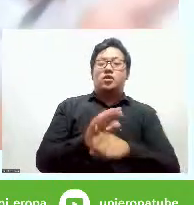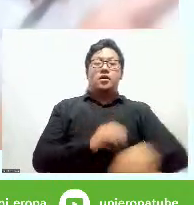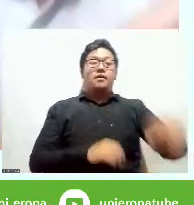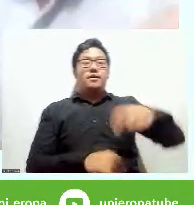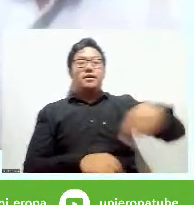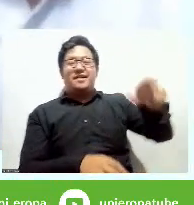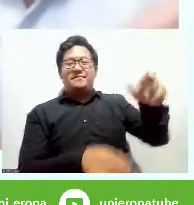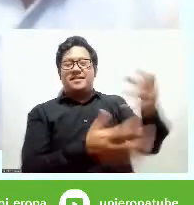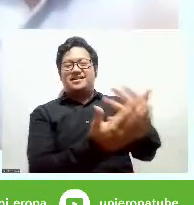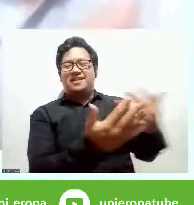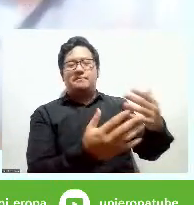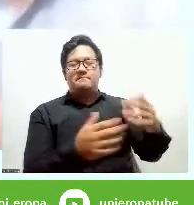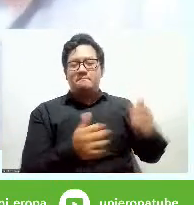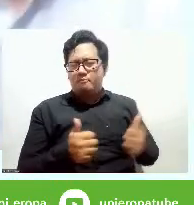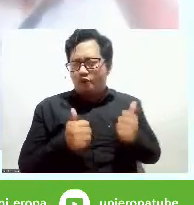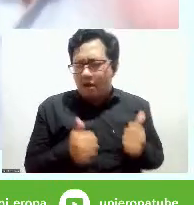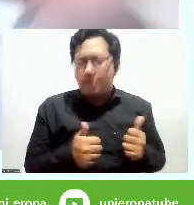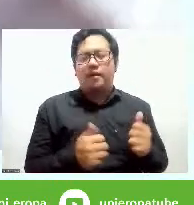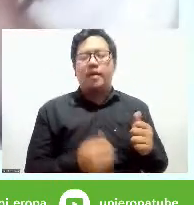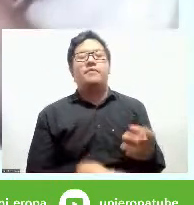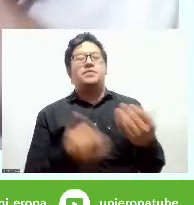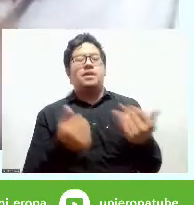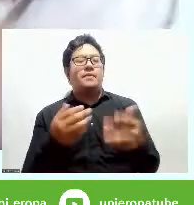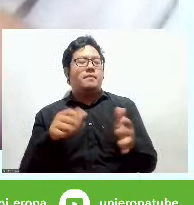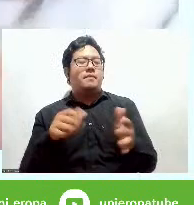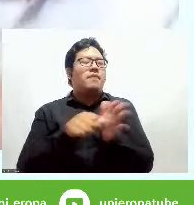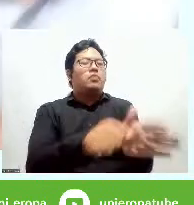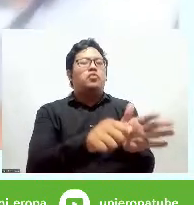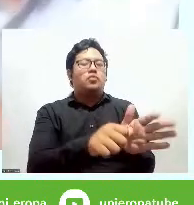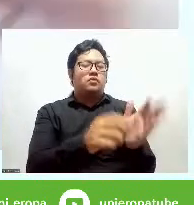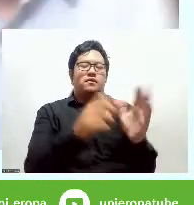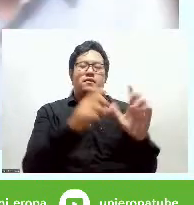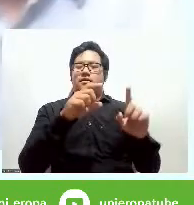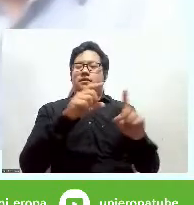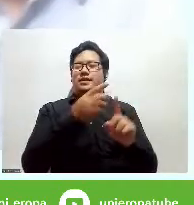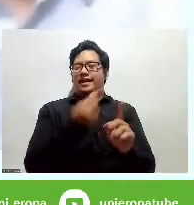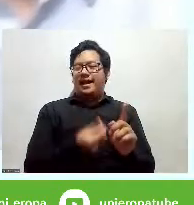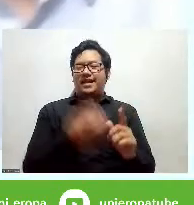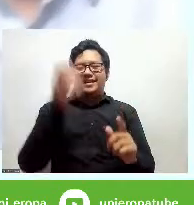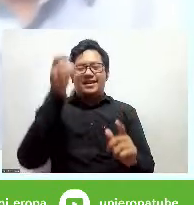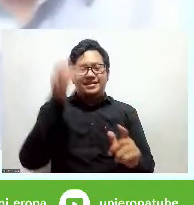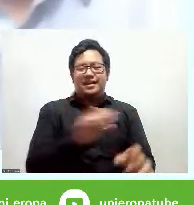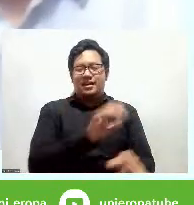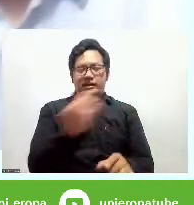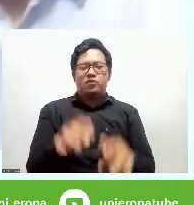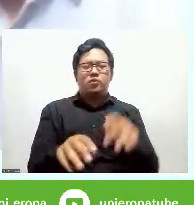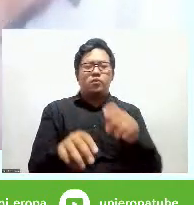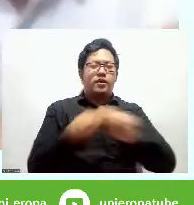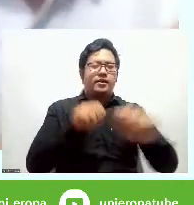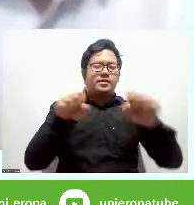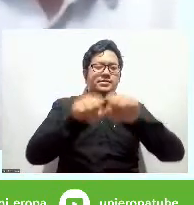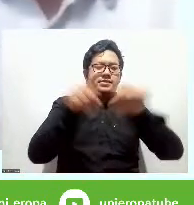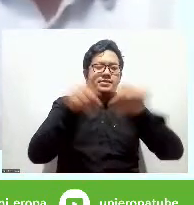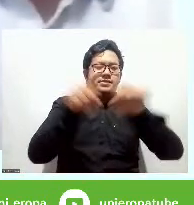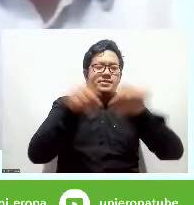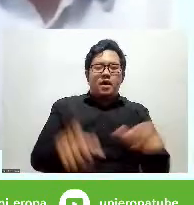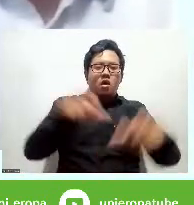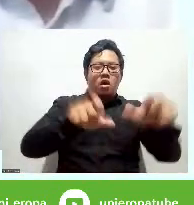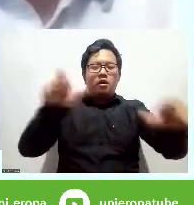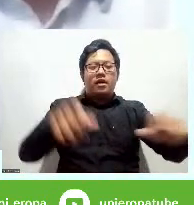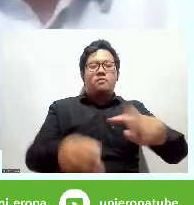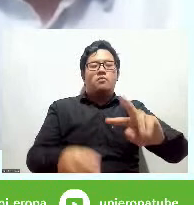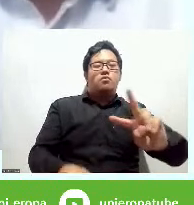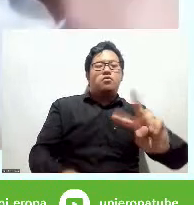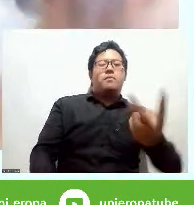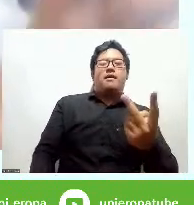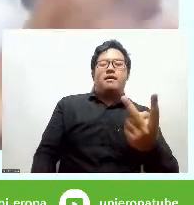dibantu desa dan segala macam jadi kita membuat banyak sistem supaya kemudian orang mau untuk berubah lainnya kemudian